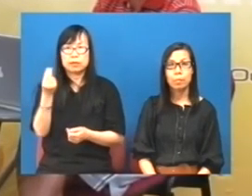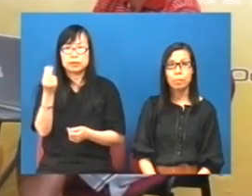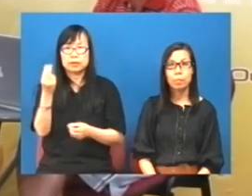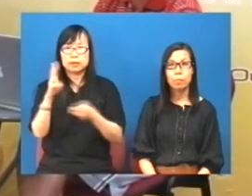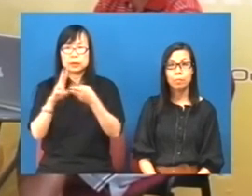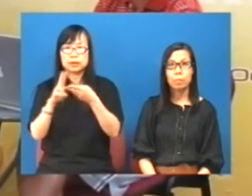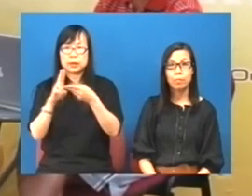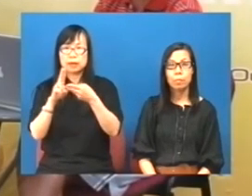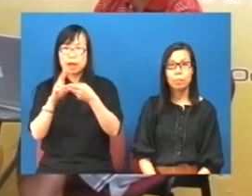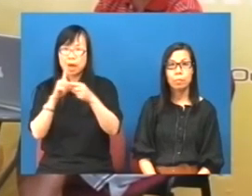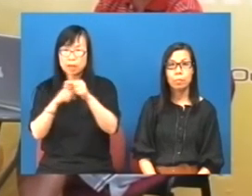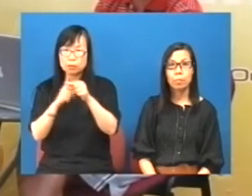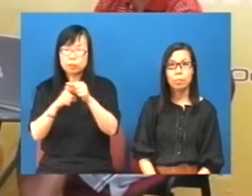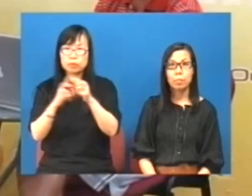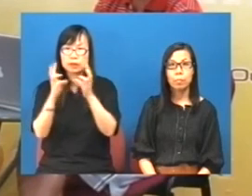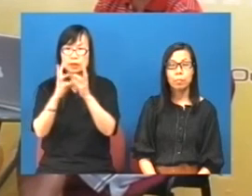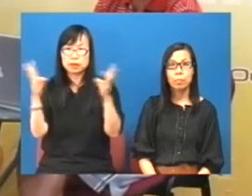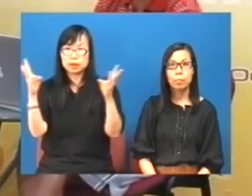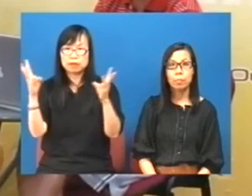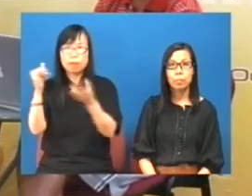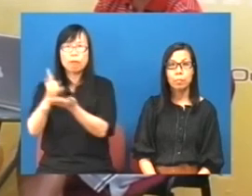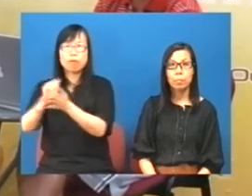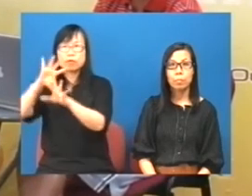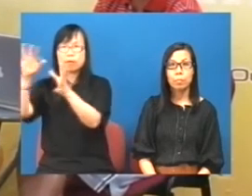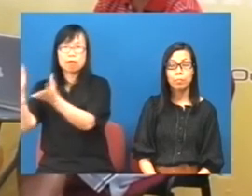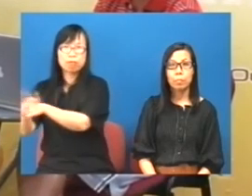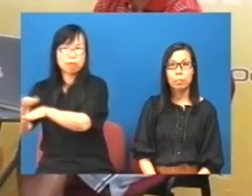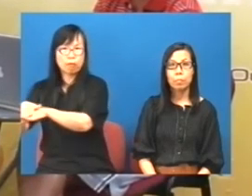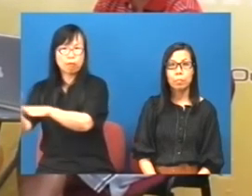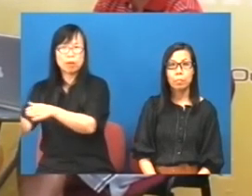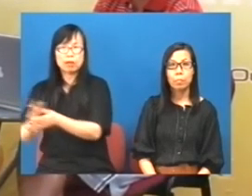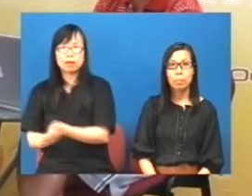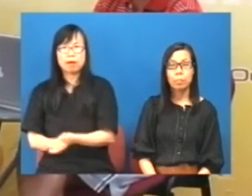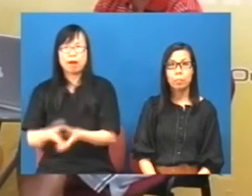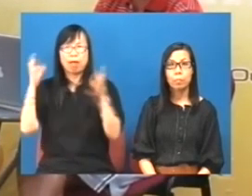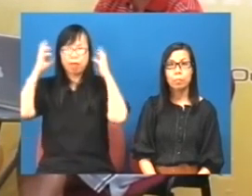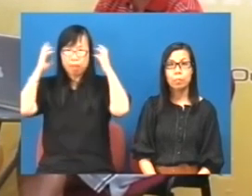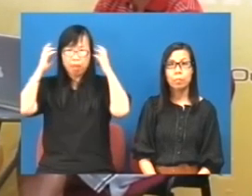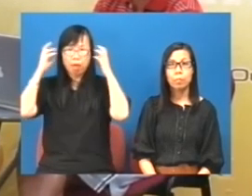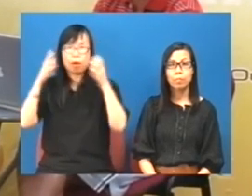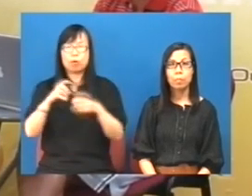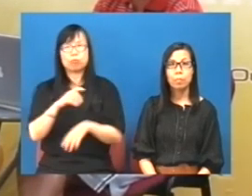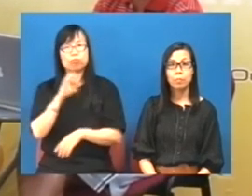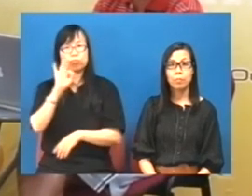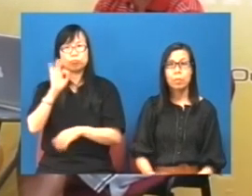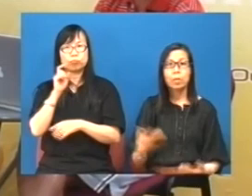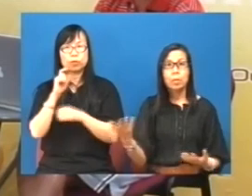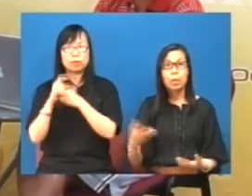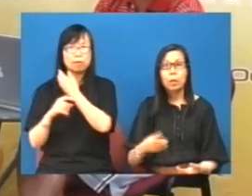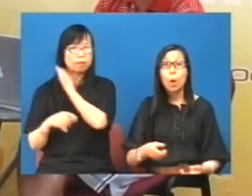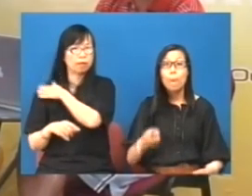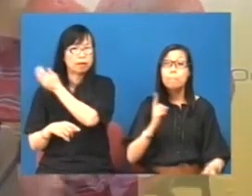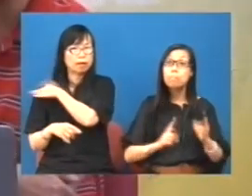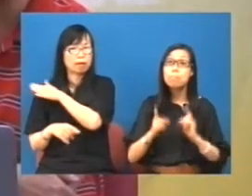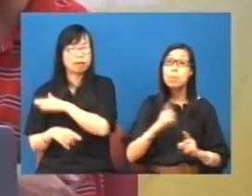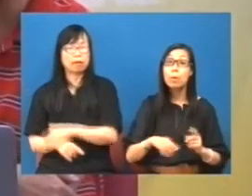些都放在那裡人家有草音當然是沒有人理會的